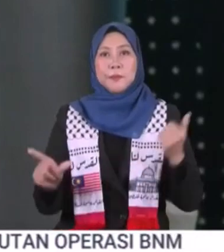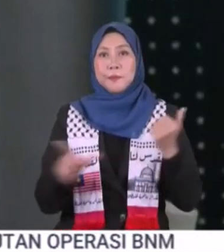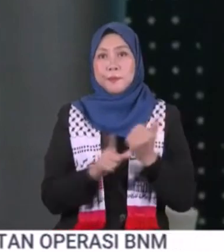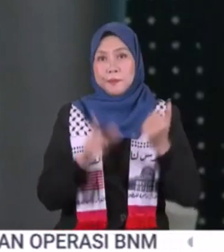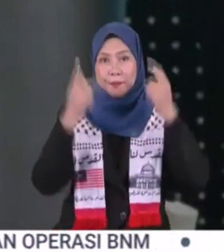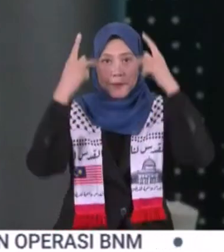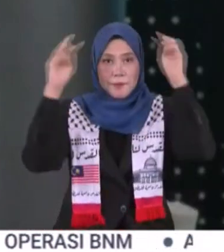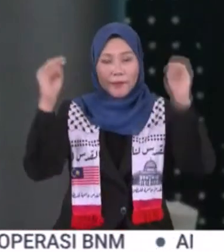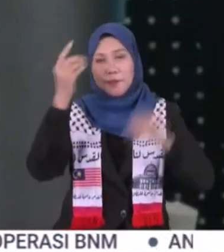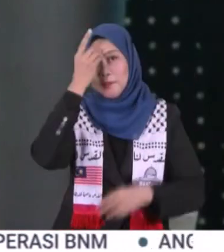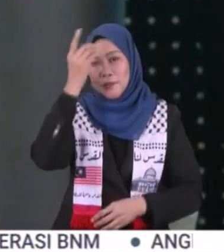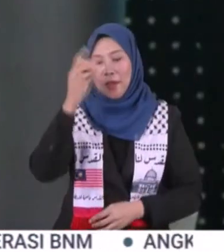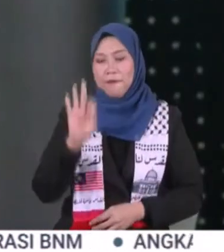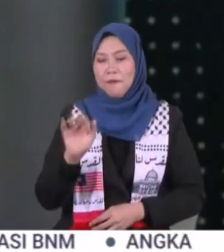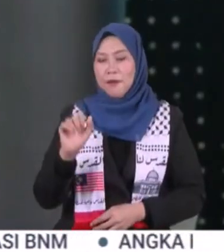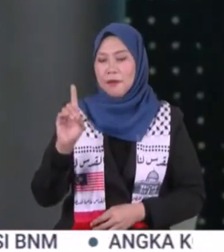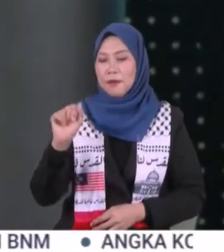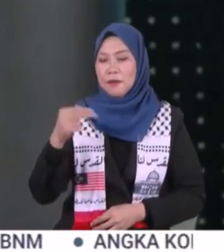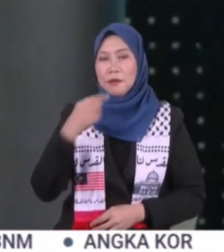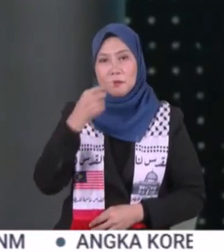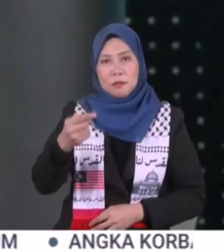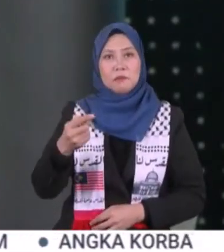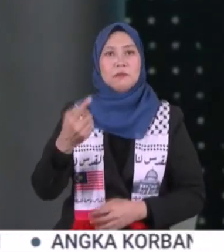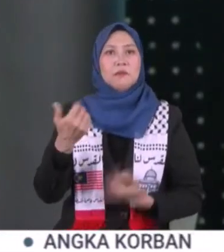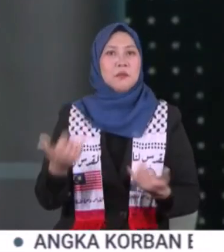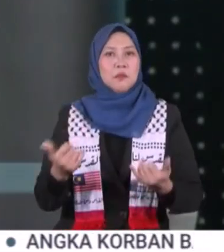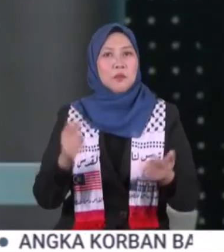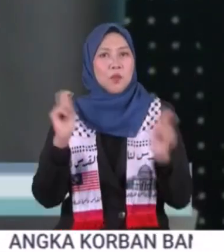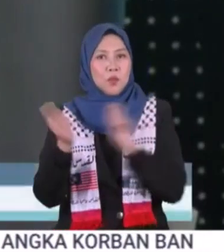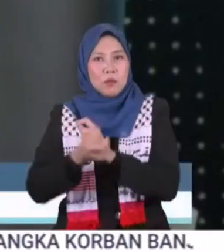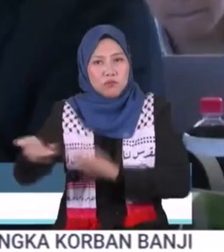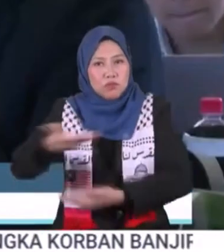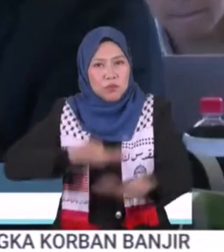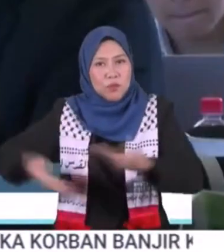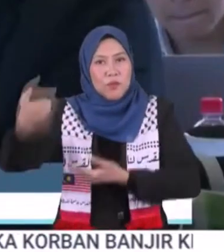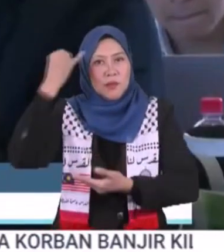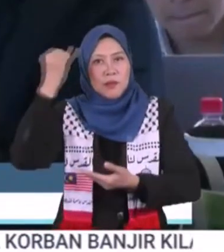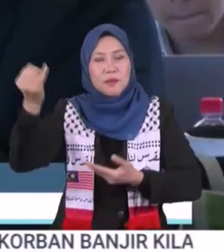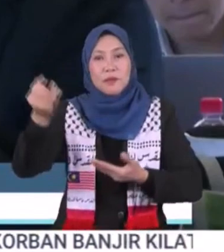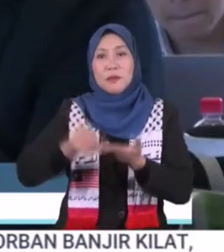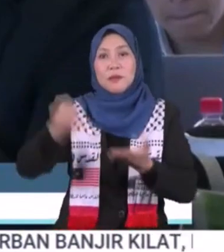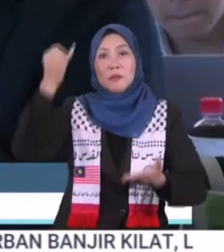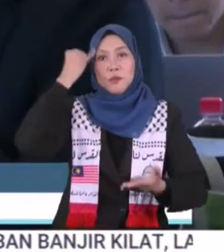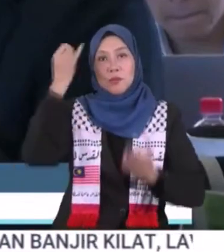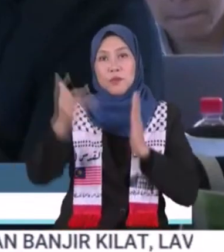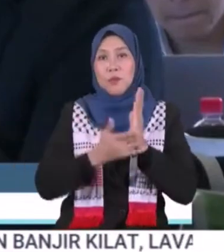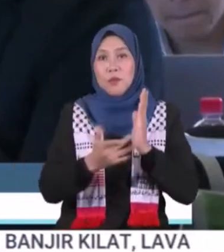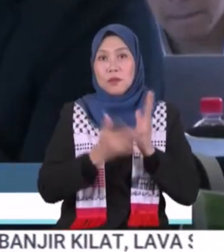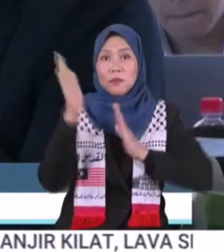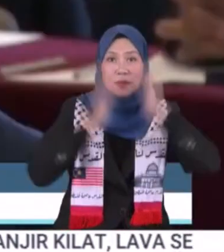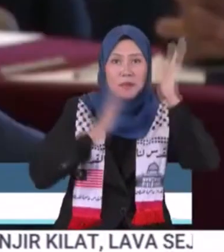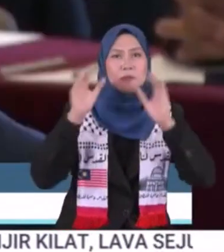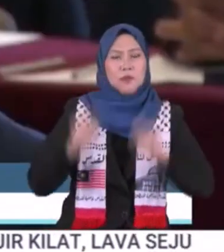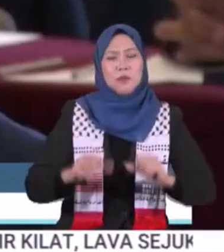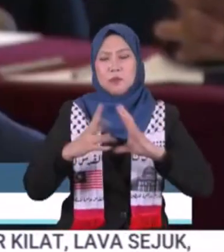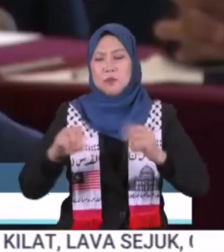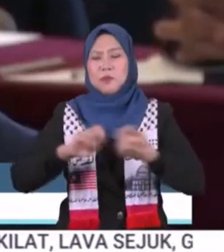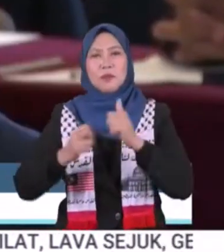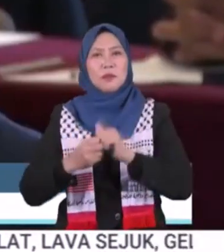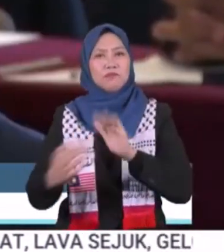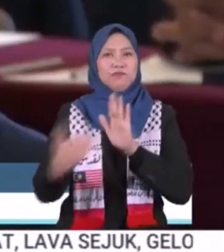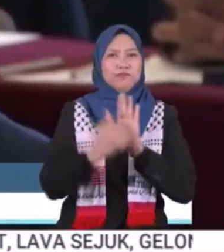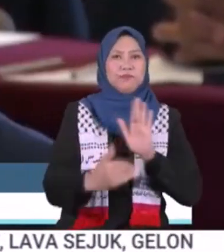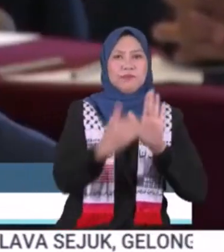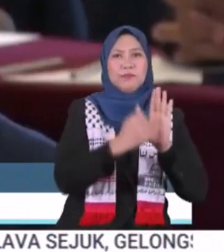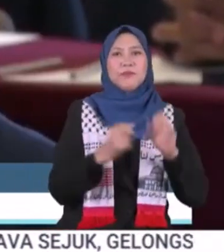Kata Timbalan Perdana Menteri Datuk Seri Fadilah Yusof, melalui pertukaran sumber, pengetahuan dan teknologi, Malaysia boleh mengatasi pelbagai halangan serta